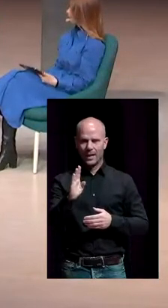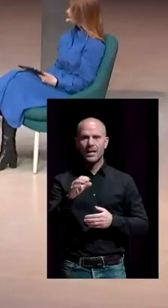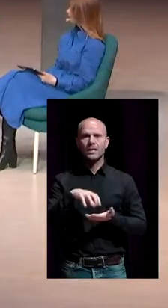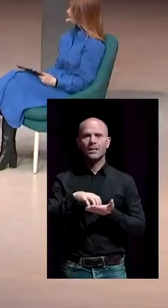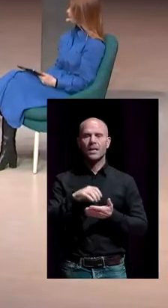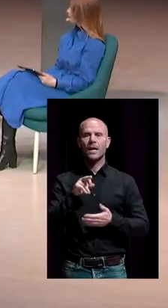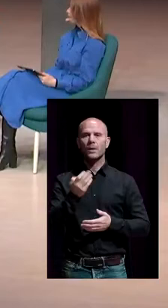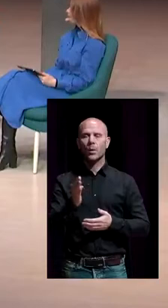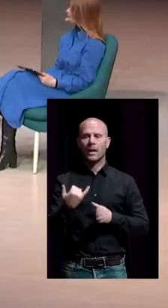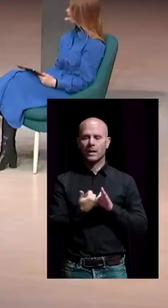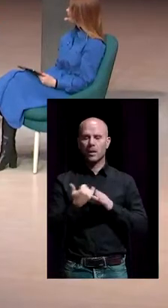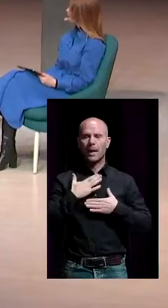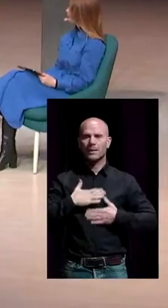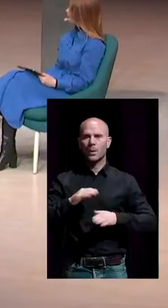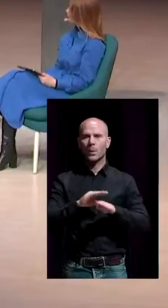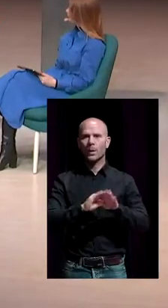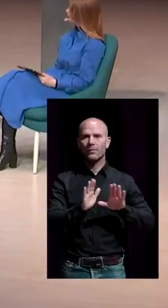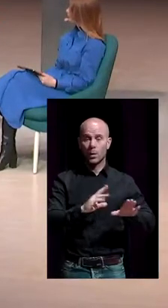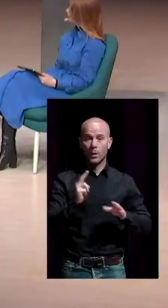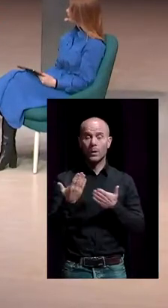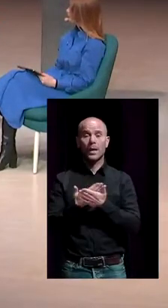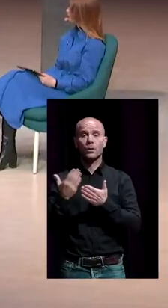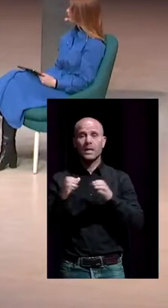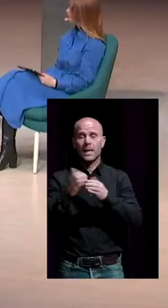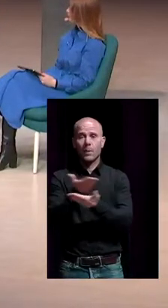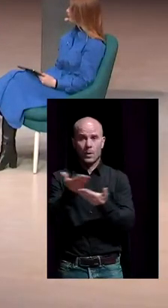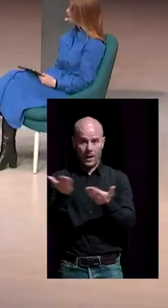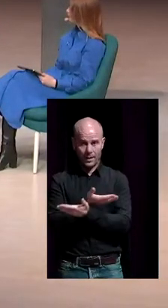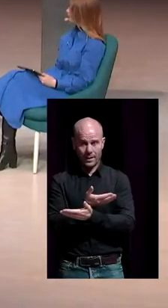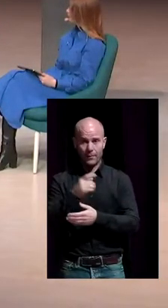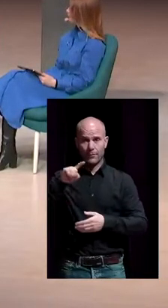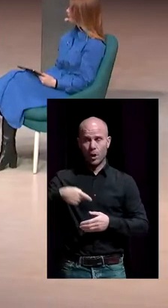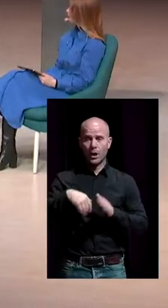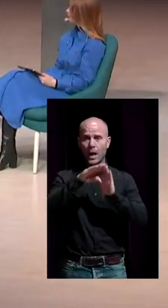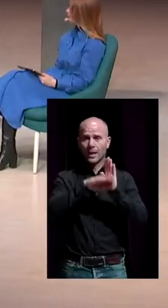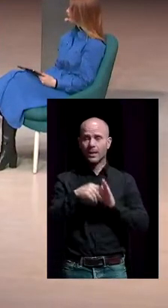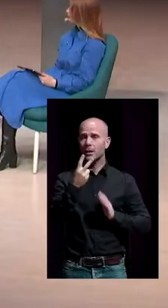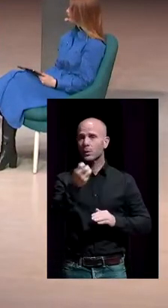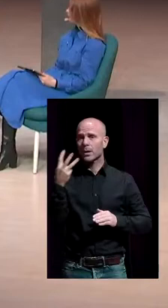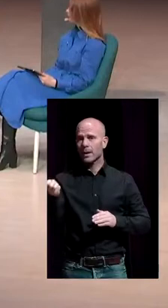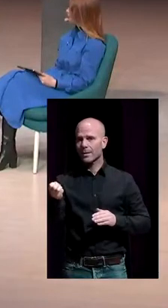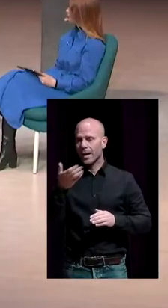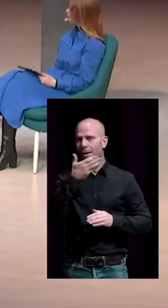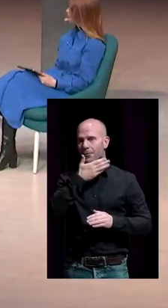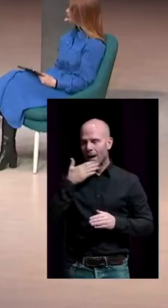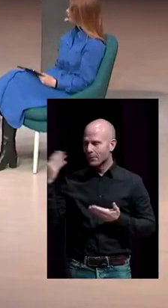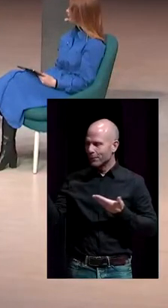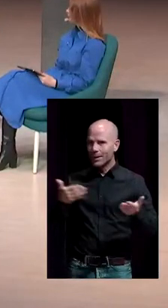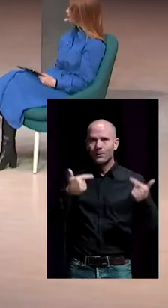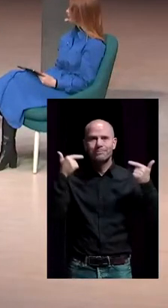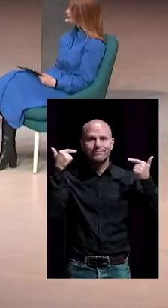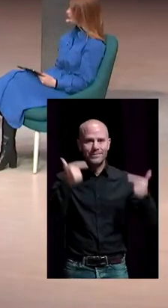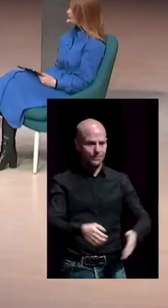inom hälso- och sjukvården och nu nationell samordnare för Agenda 2030. Varmt välkommen. Tack så